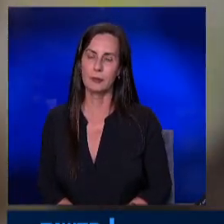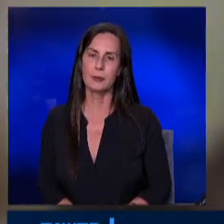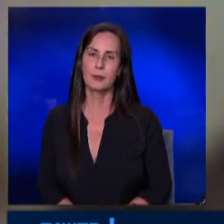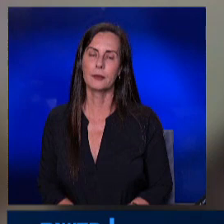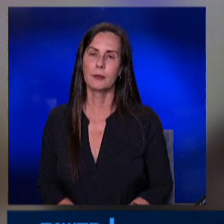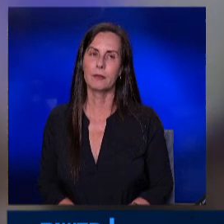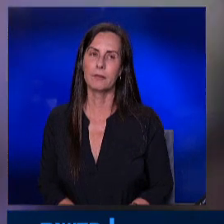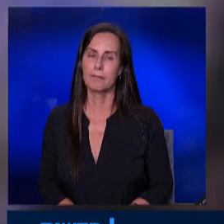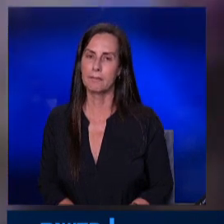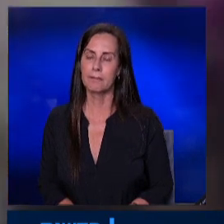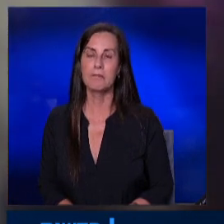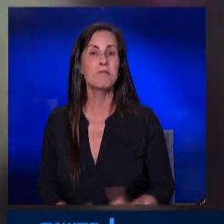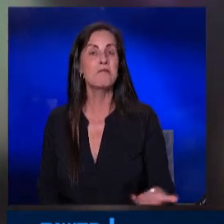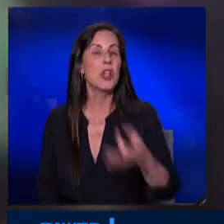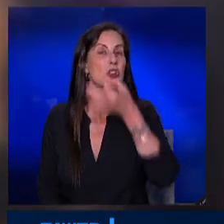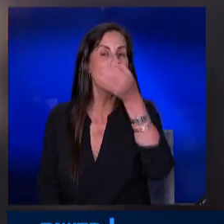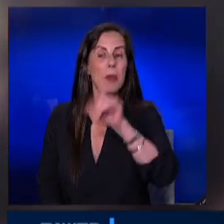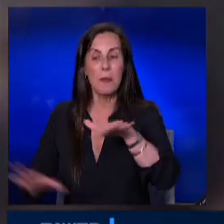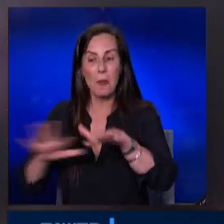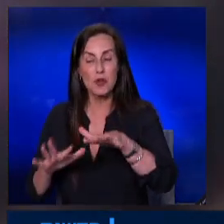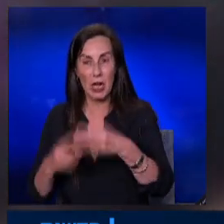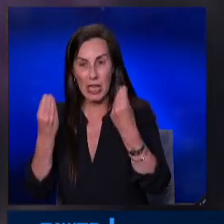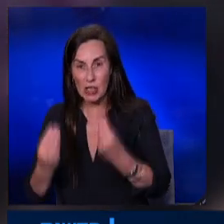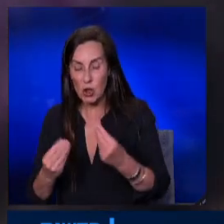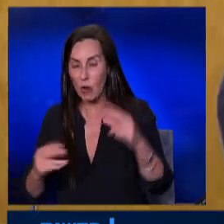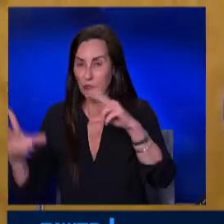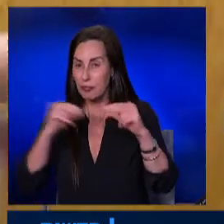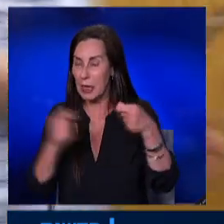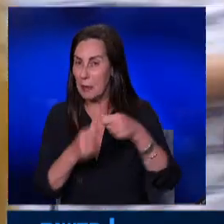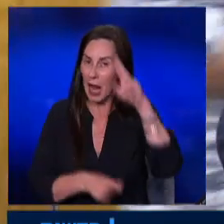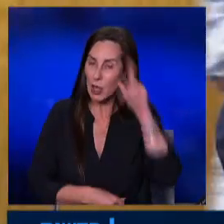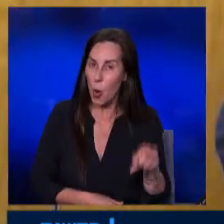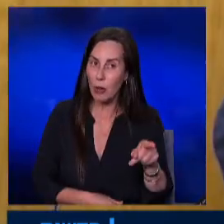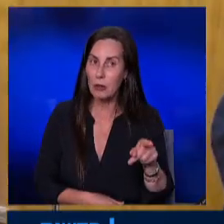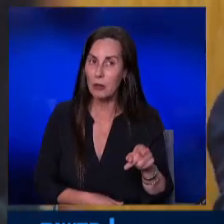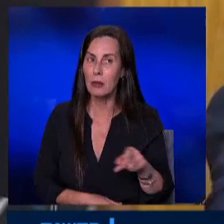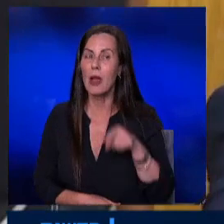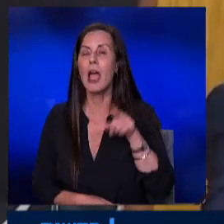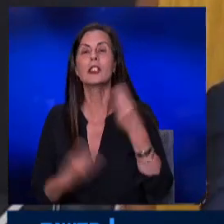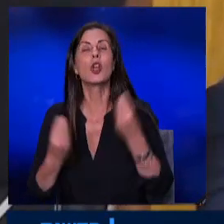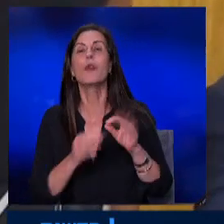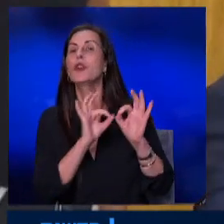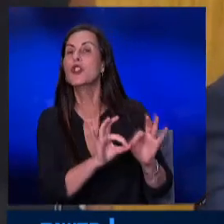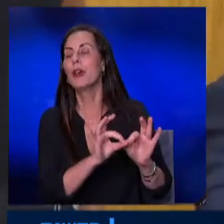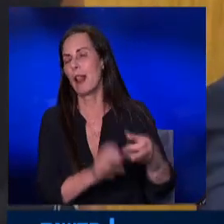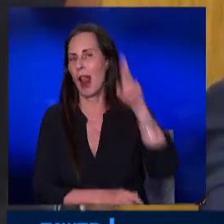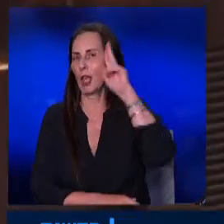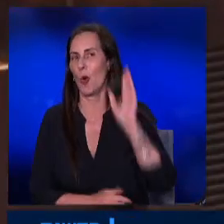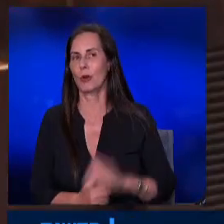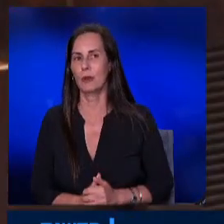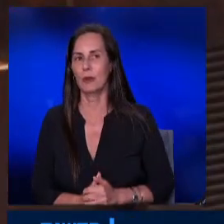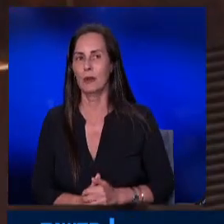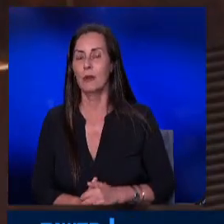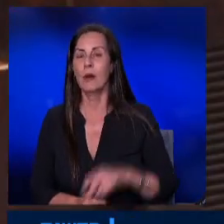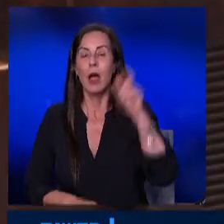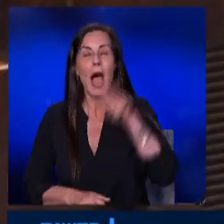ובלי קשר לשאלה את מי בקואליציה משרתים הדיבורים על מגעים עם הליכוד, הם בוודאי משרתים את הליכוד. הציבור